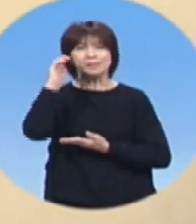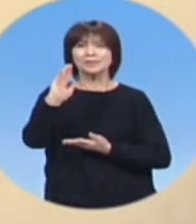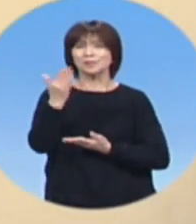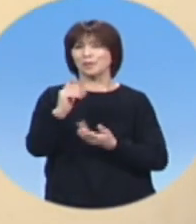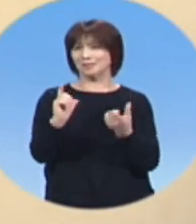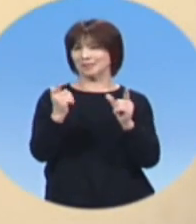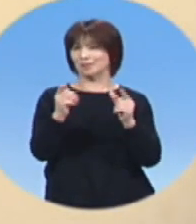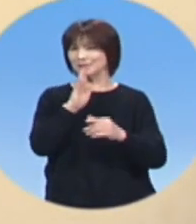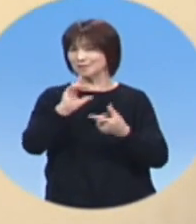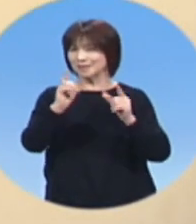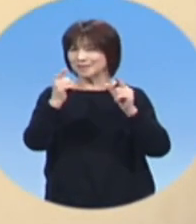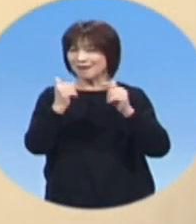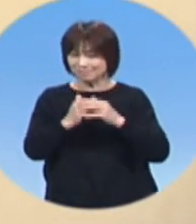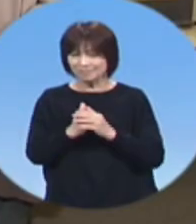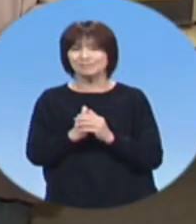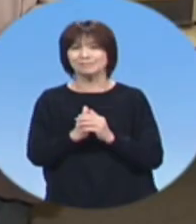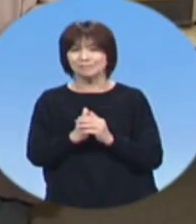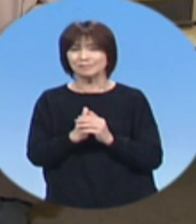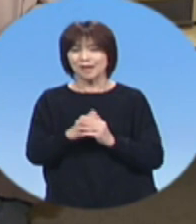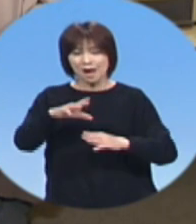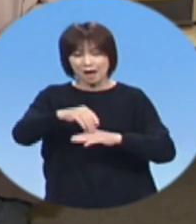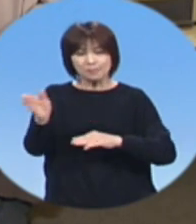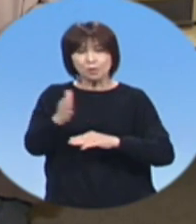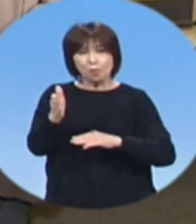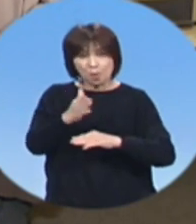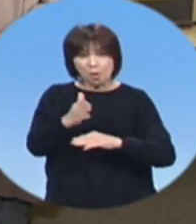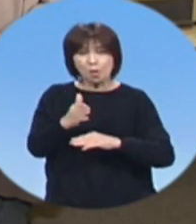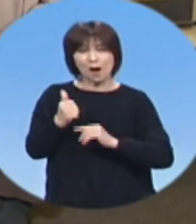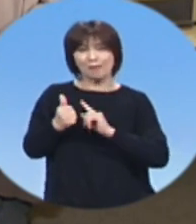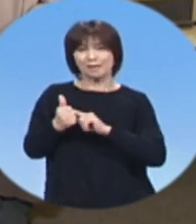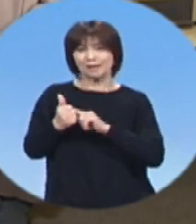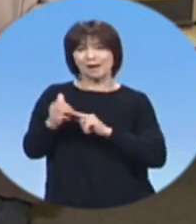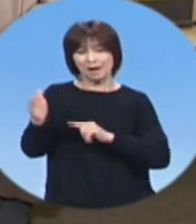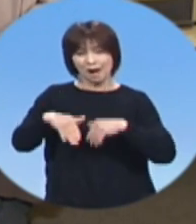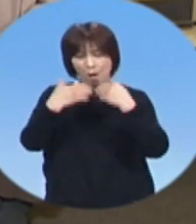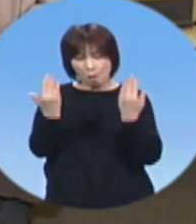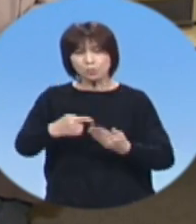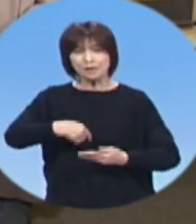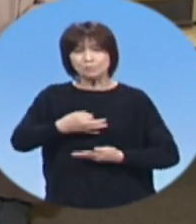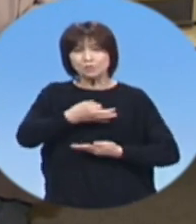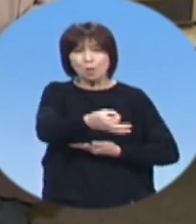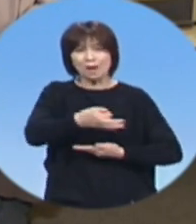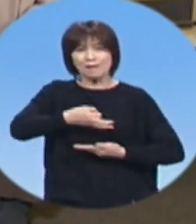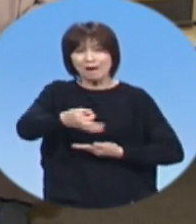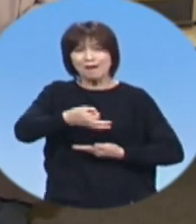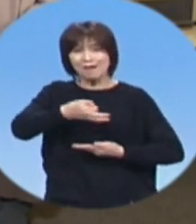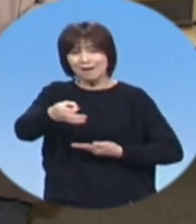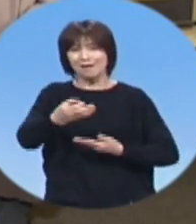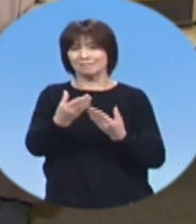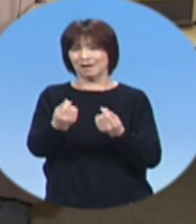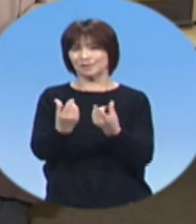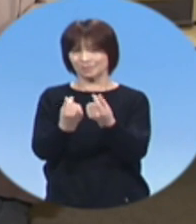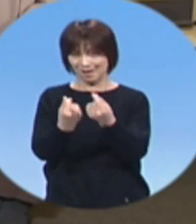が、実はそうではなくて、最初の頃は忠敬がほとんど自費で自分で賄っていたん